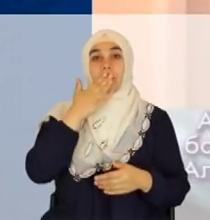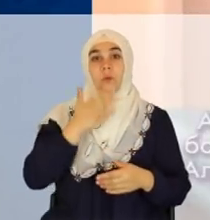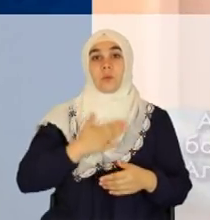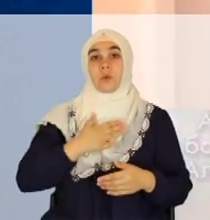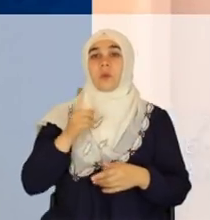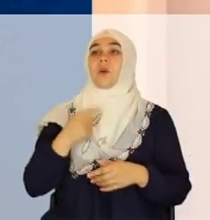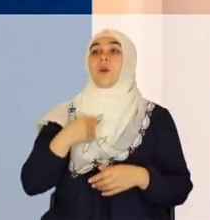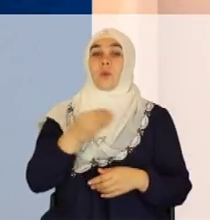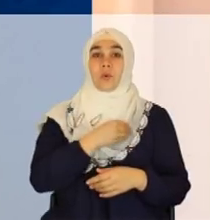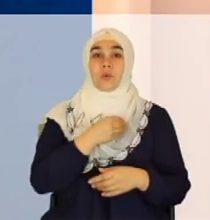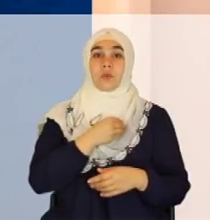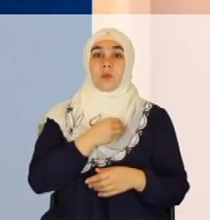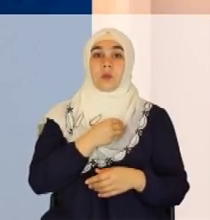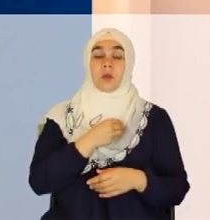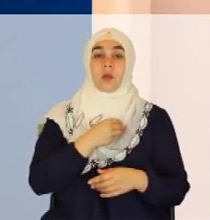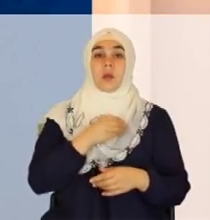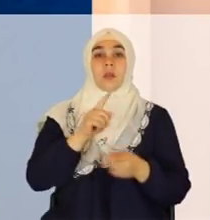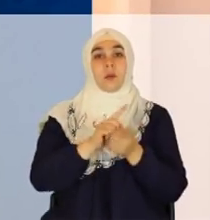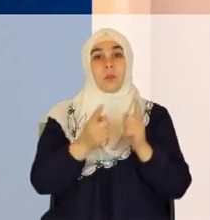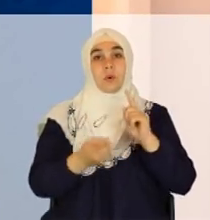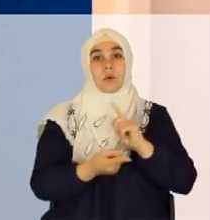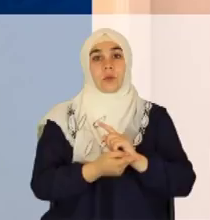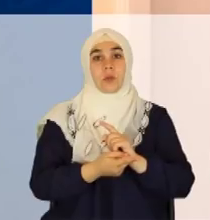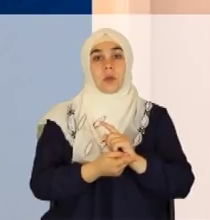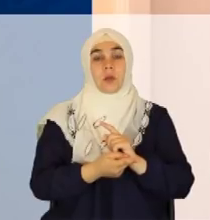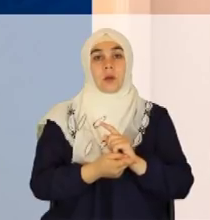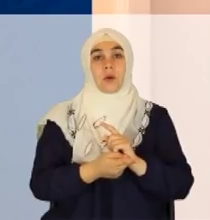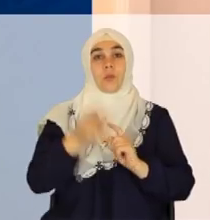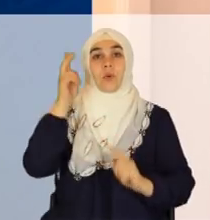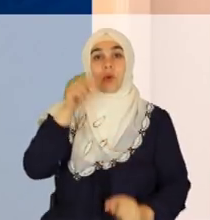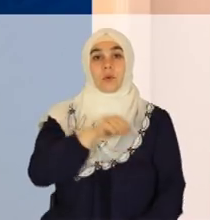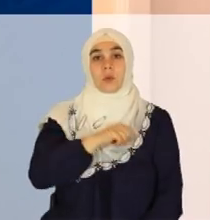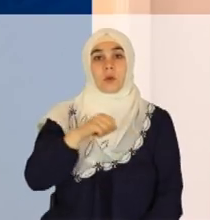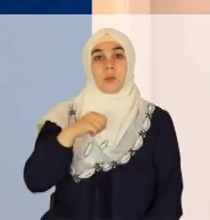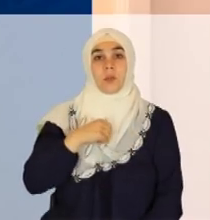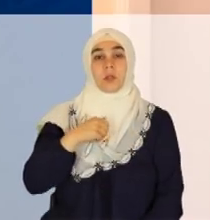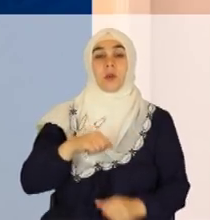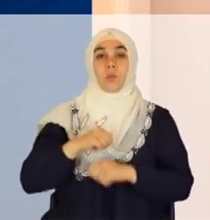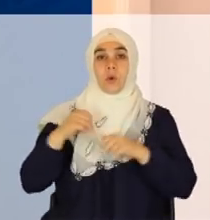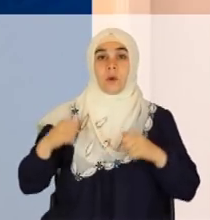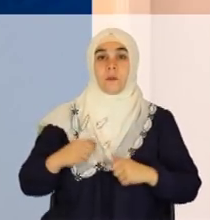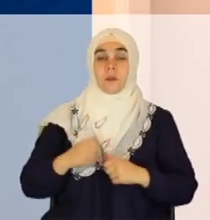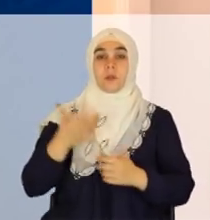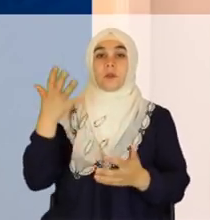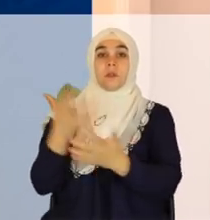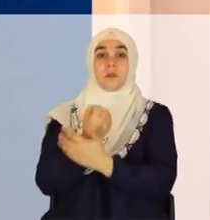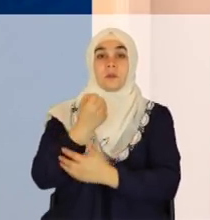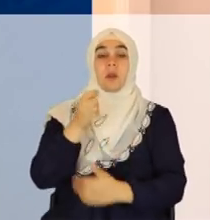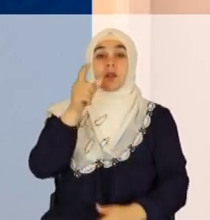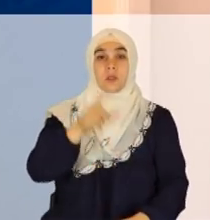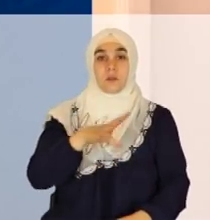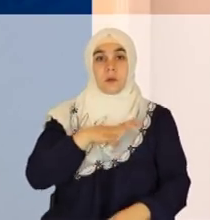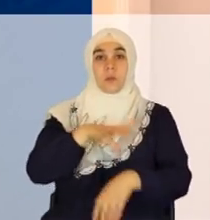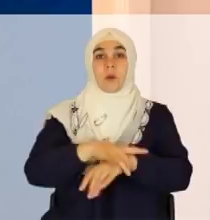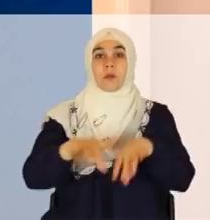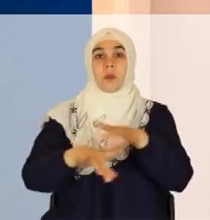muhabbetini kazanmaz. Ya ki eksilce kadar vakit anlasın. Allah'ın muhabbetine sazavar bulaman degen